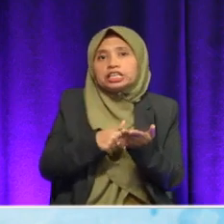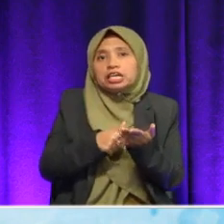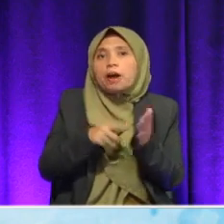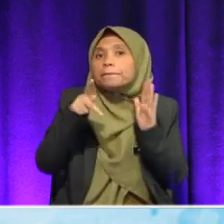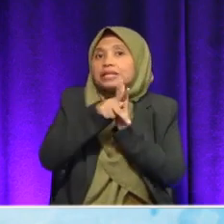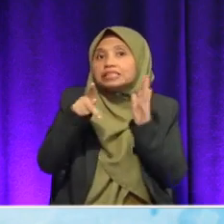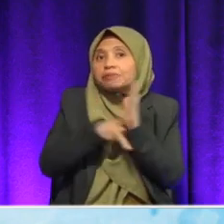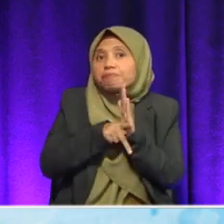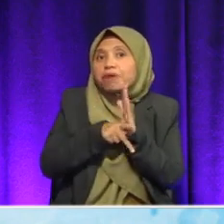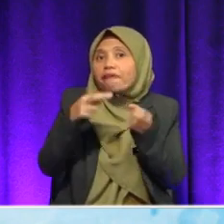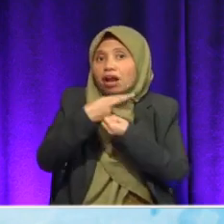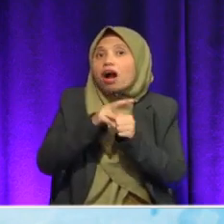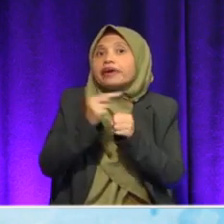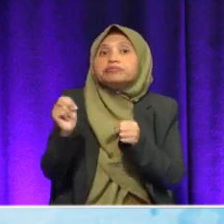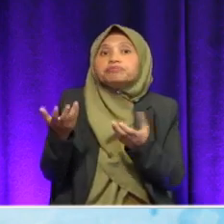etika